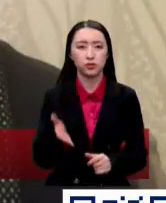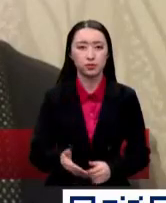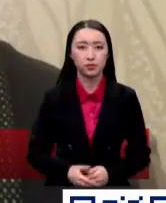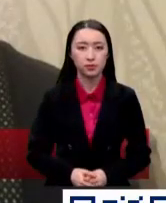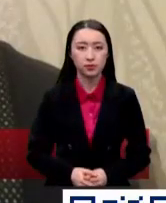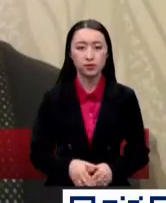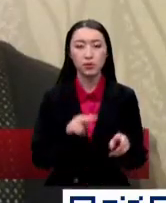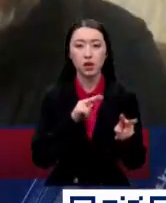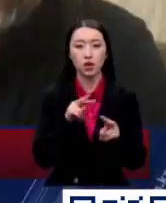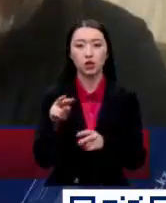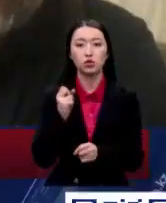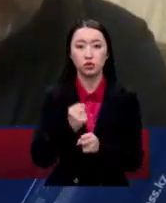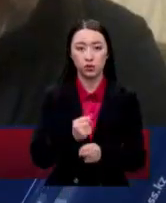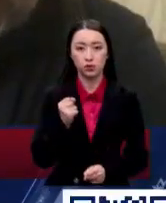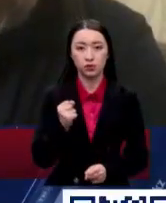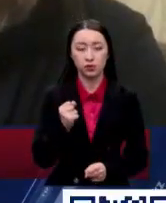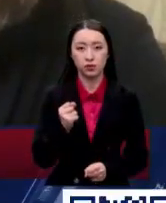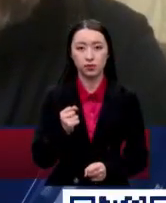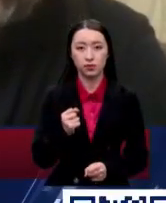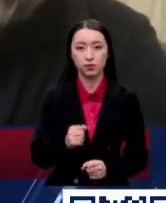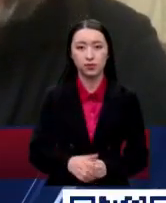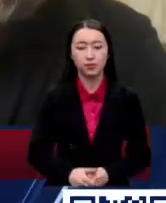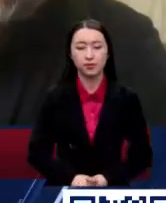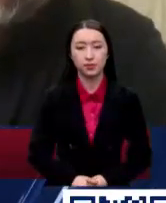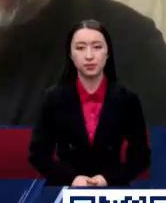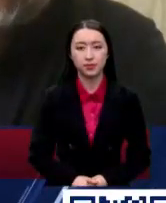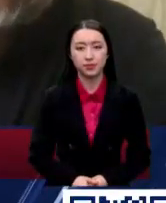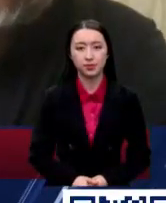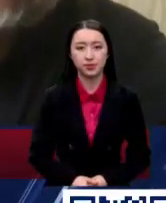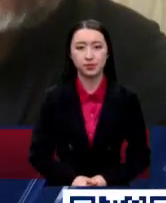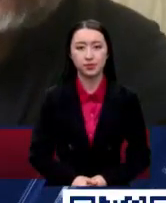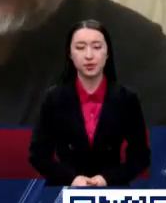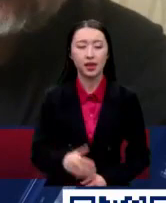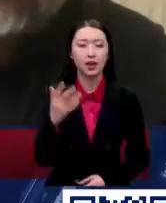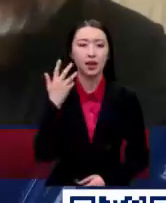контроль идет жесткий? Ну, смотрите, когда в